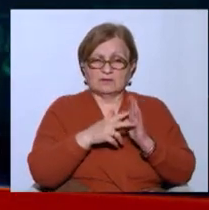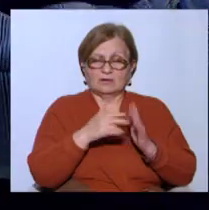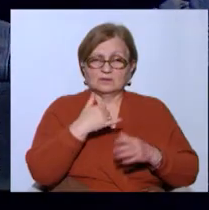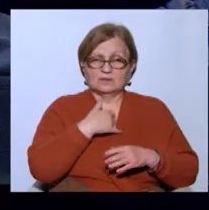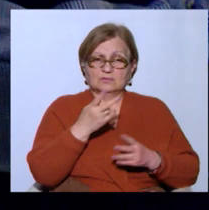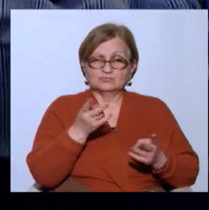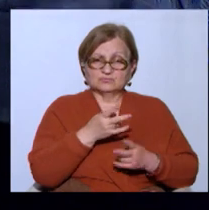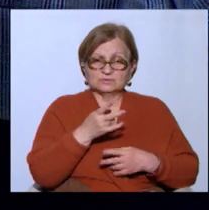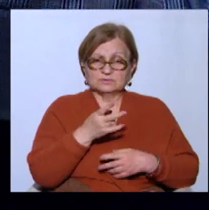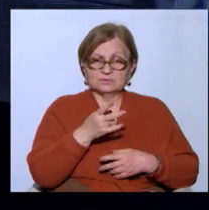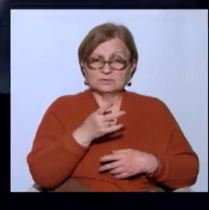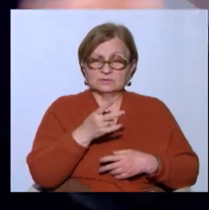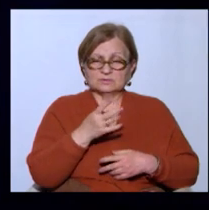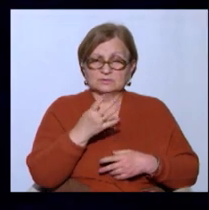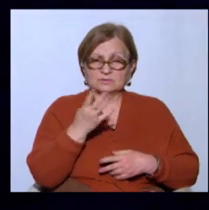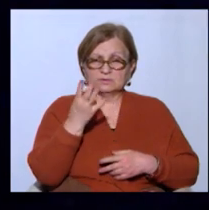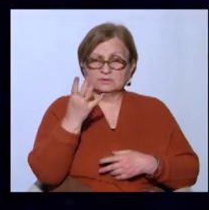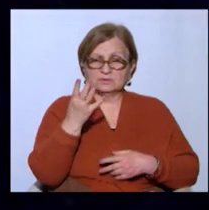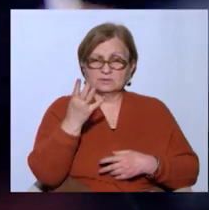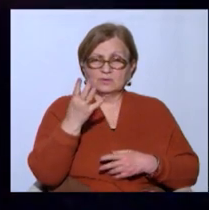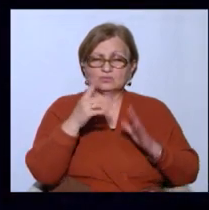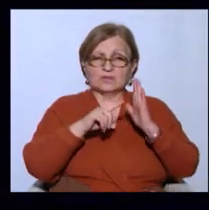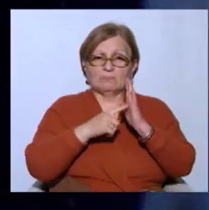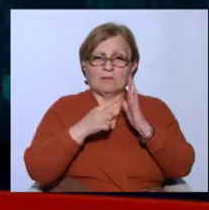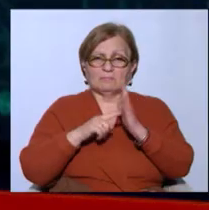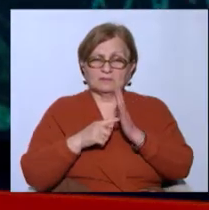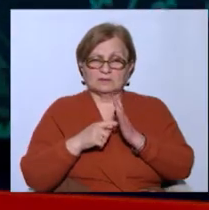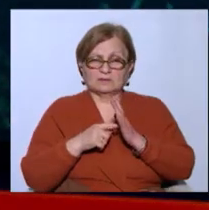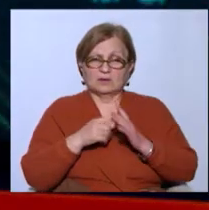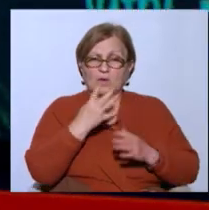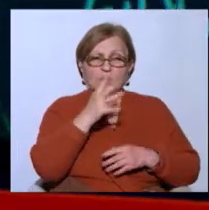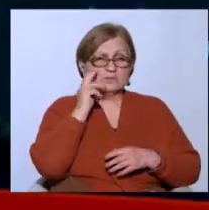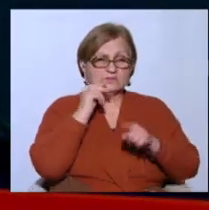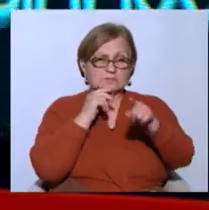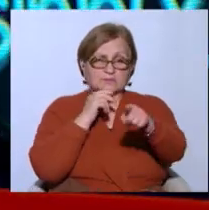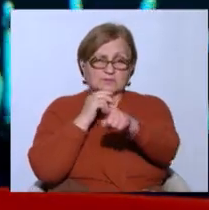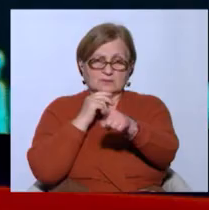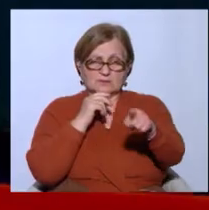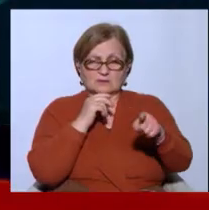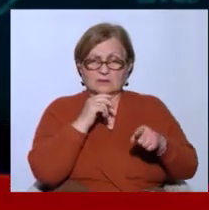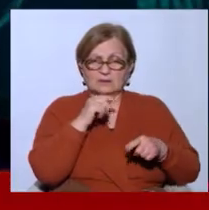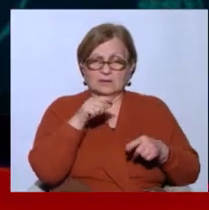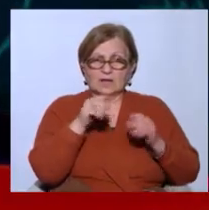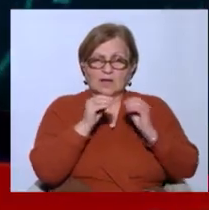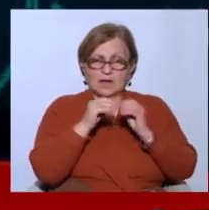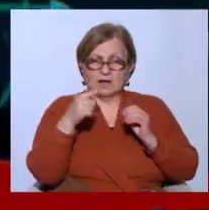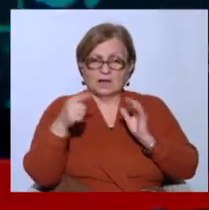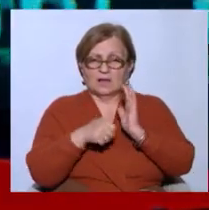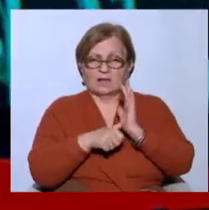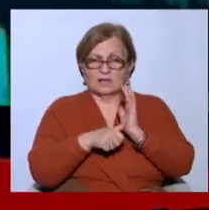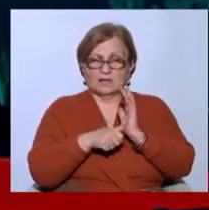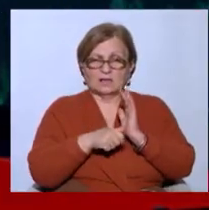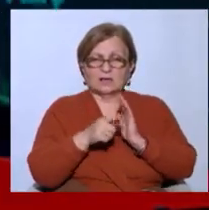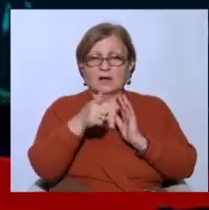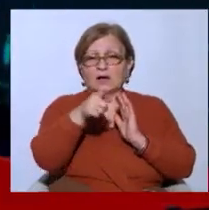გვჭირდება 4 მამრავლი. ამ შემთხვევაში რადგან 4 ციფრია, 4 ციფრია, მაგრამ 10 - 4 6, აქ